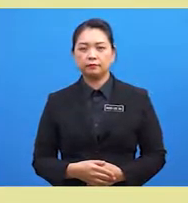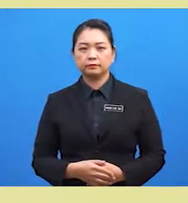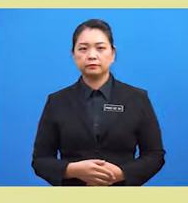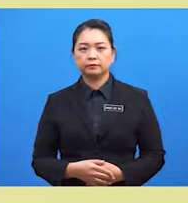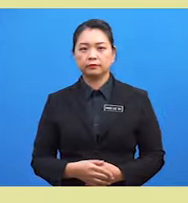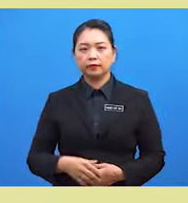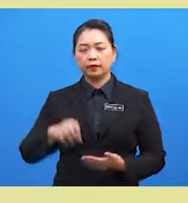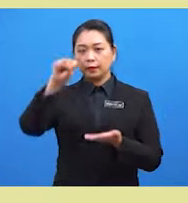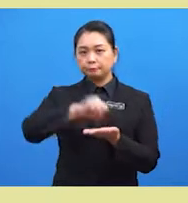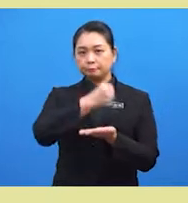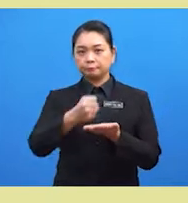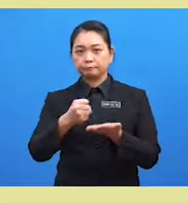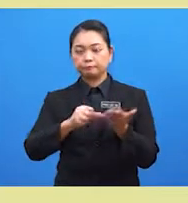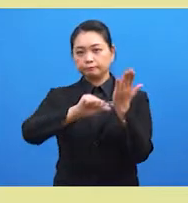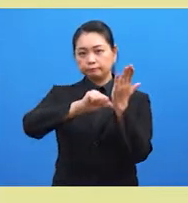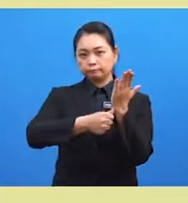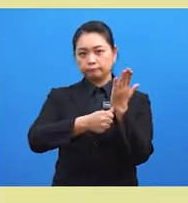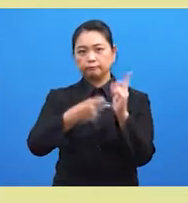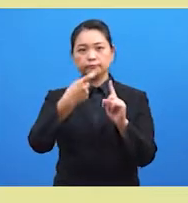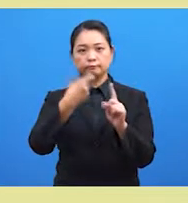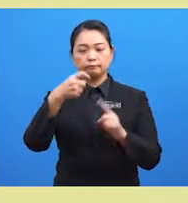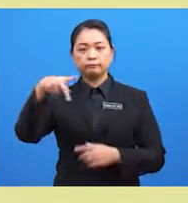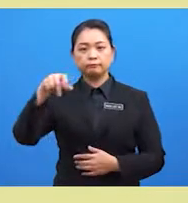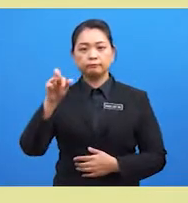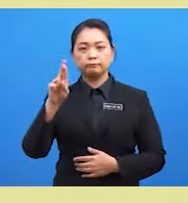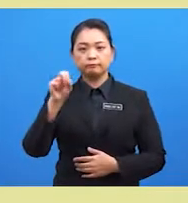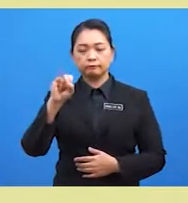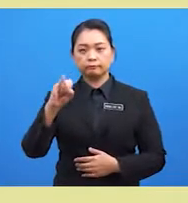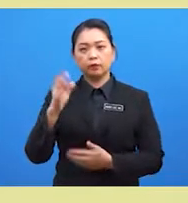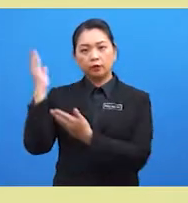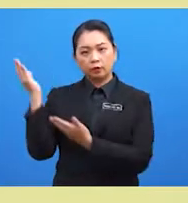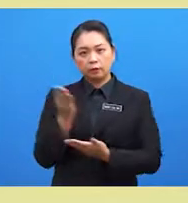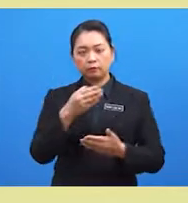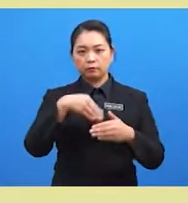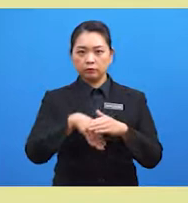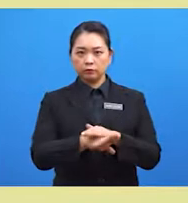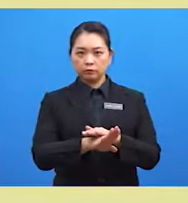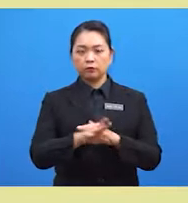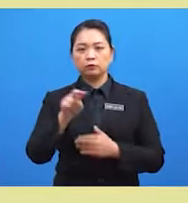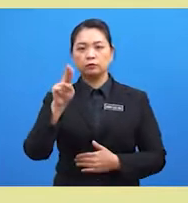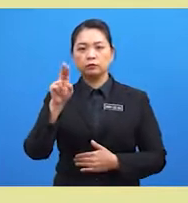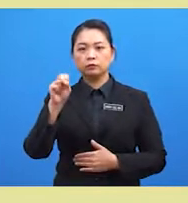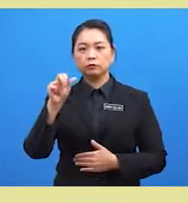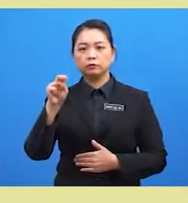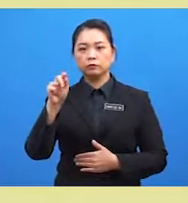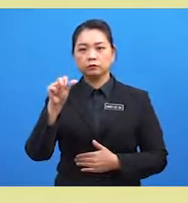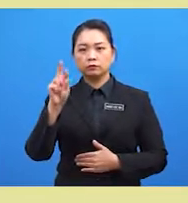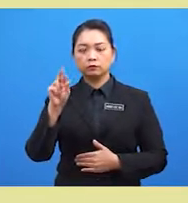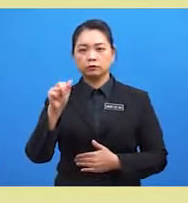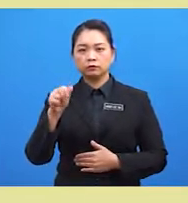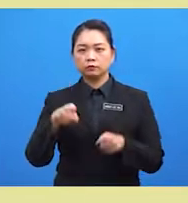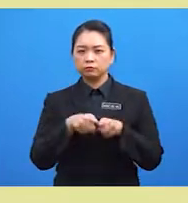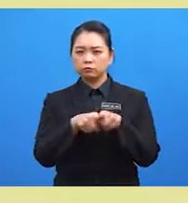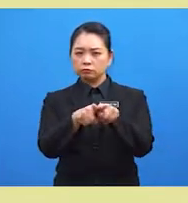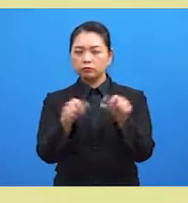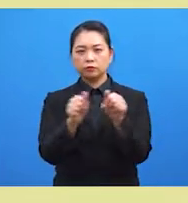Syair berasal dari Parsi, dibawa masuk ke Nusantara seiring dengan kedatangan